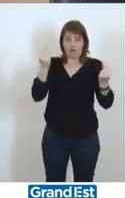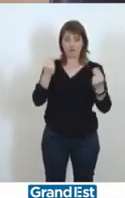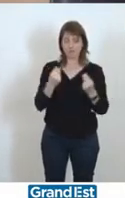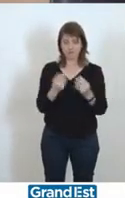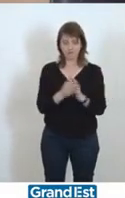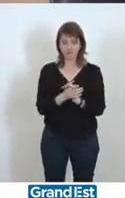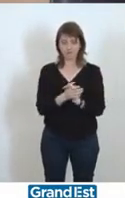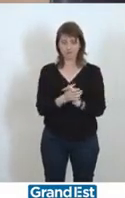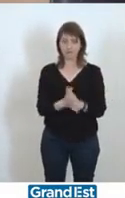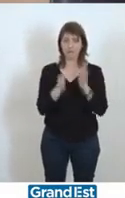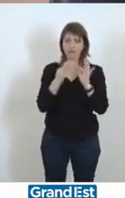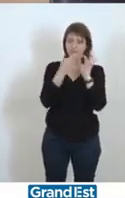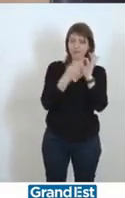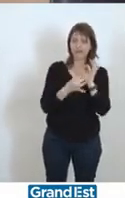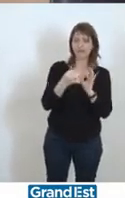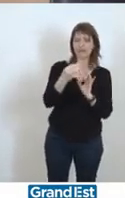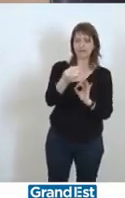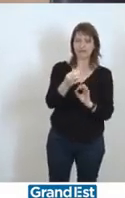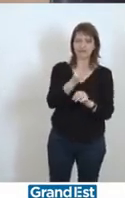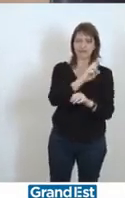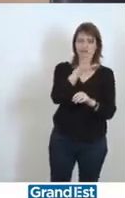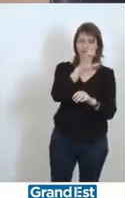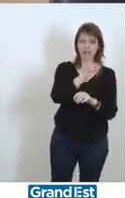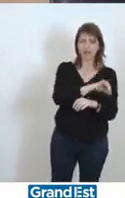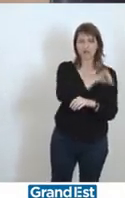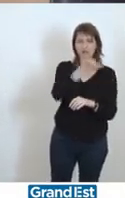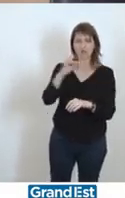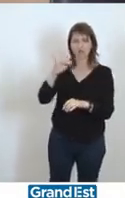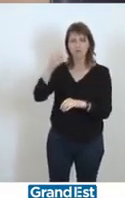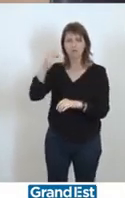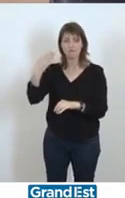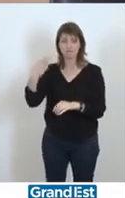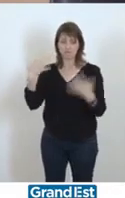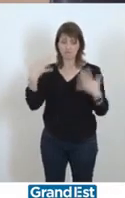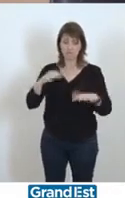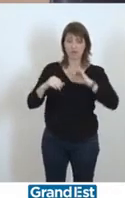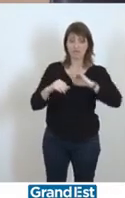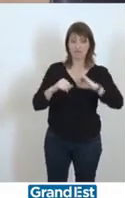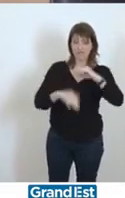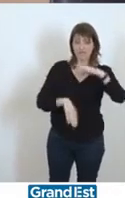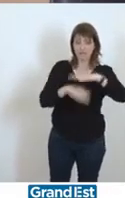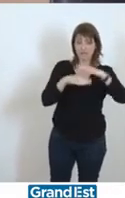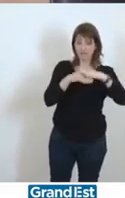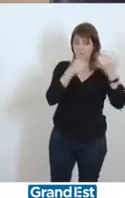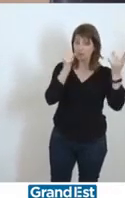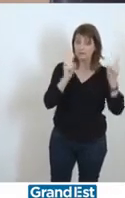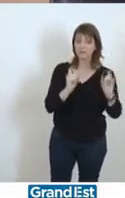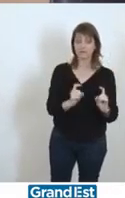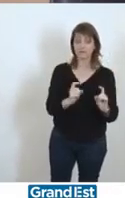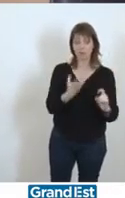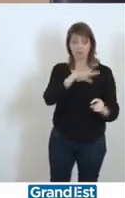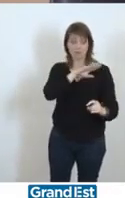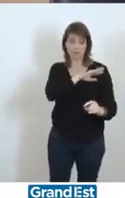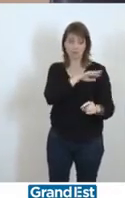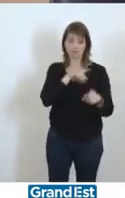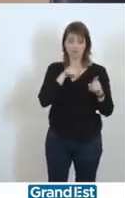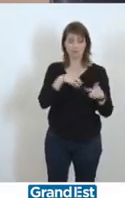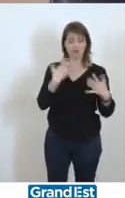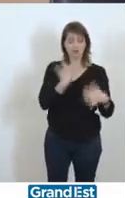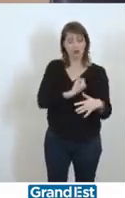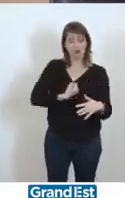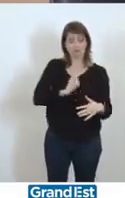lignes de l'étoile de Reims, la ligne Reims-Fismes a déjà subi une baisse de sa vitesse maximale de circulation due à son état de